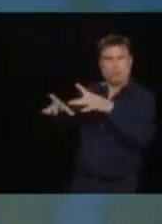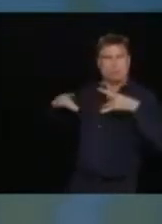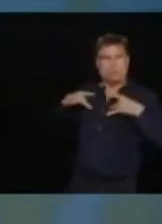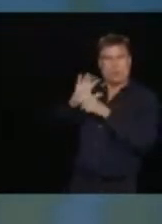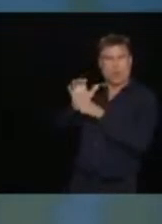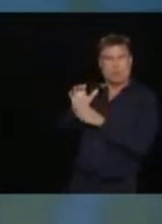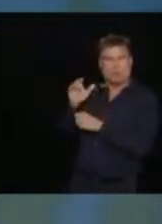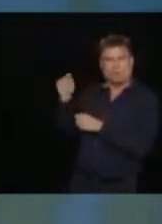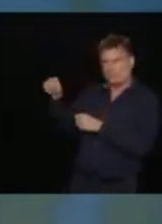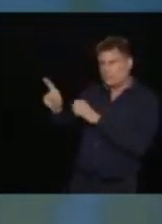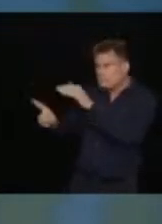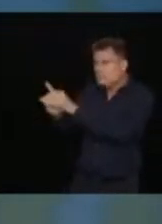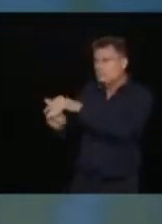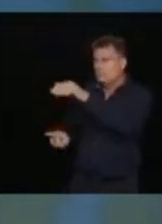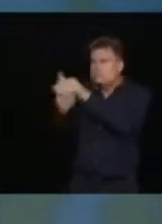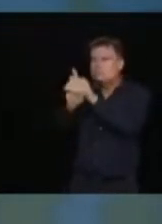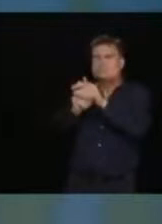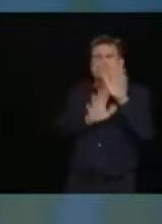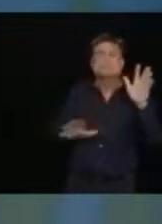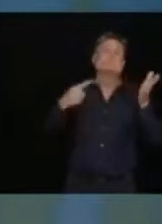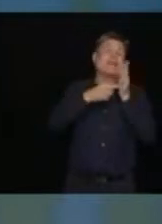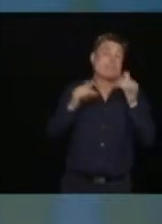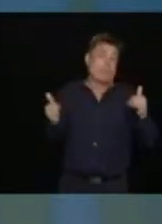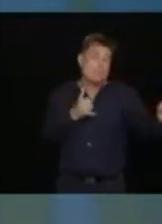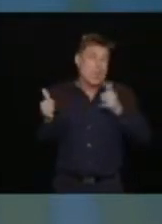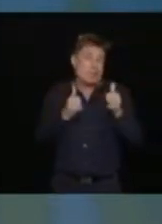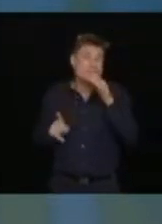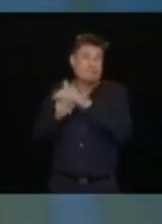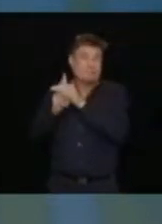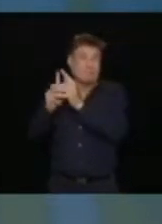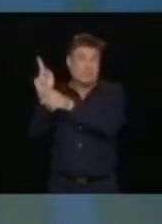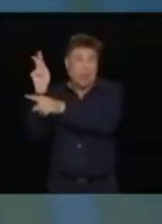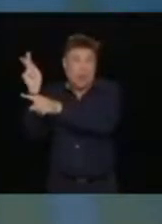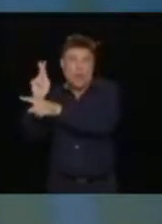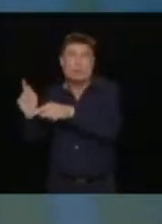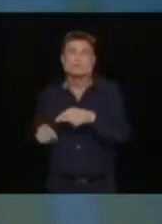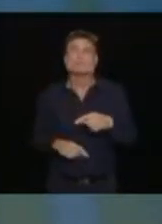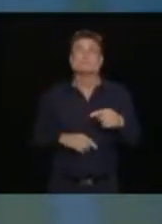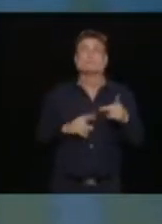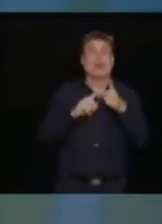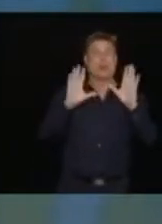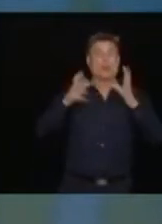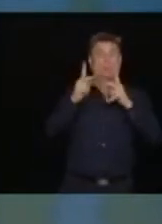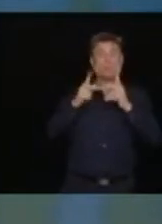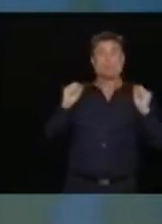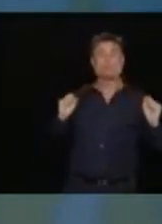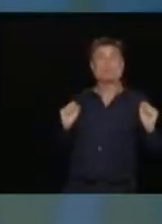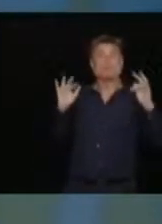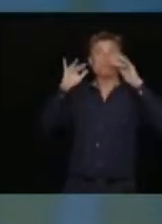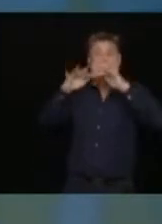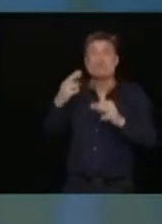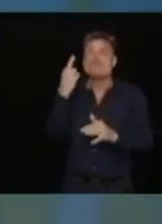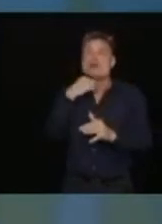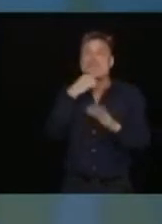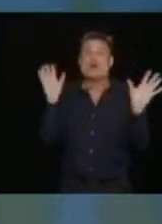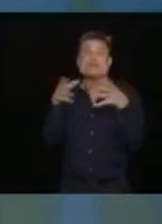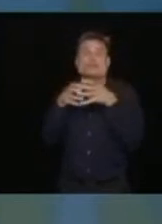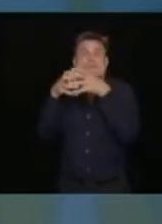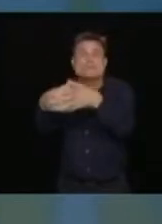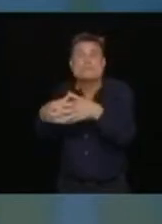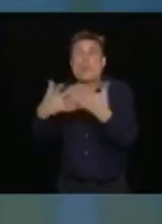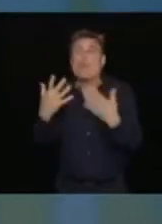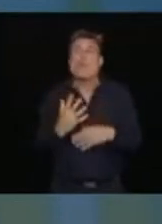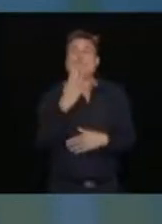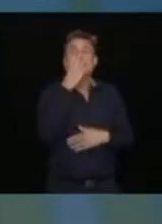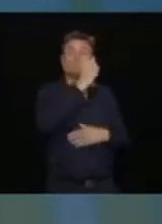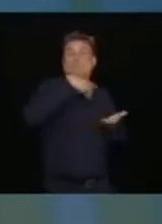所以我们现在看到了一个小区，就是大家的聚集、开 party 等等，都是这些